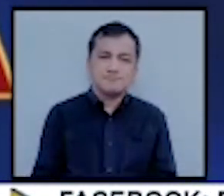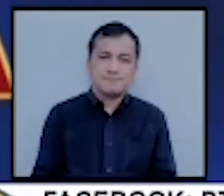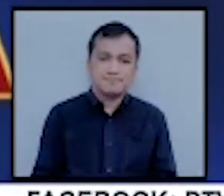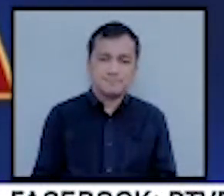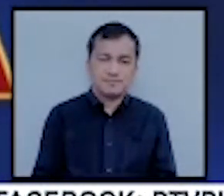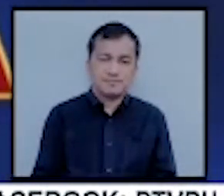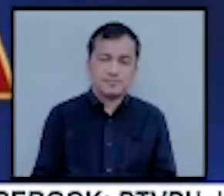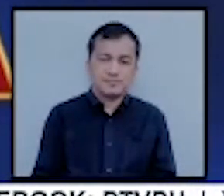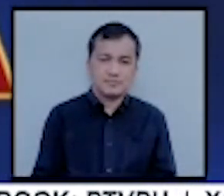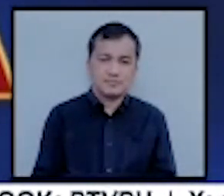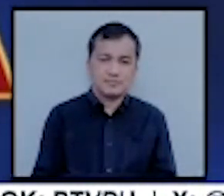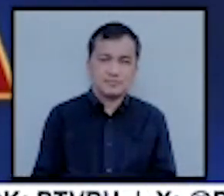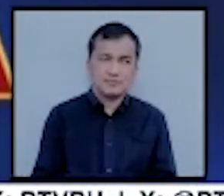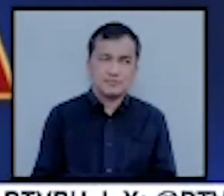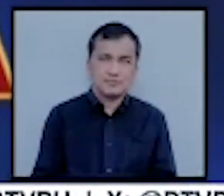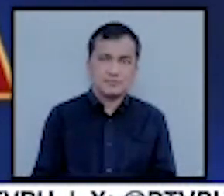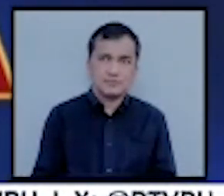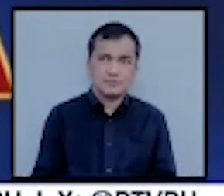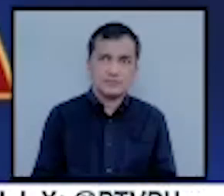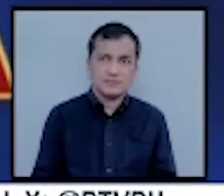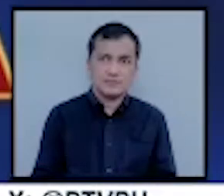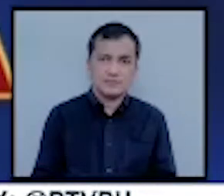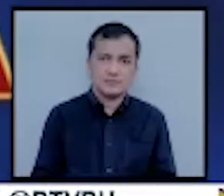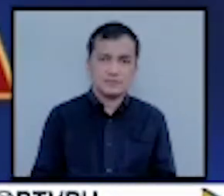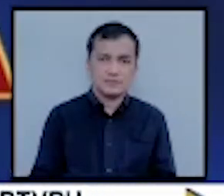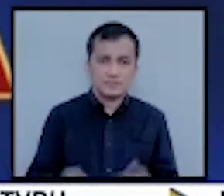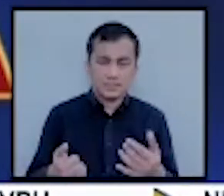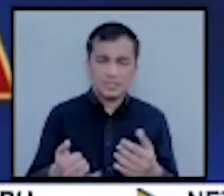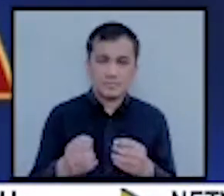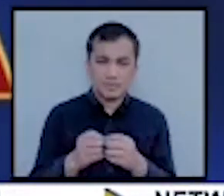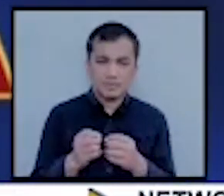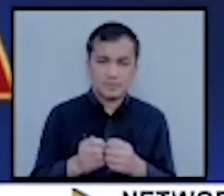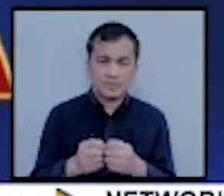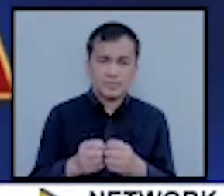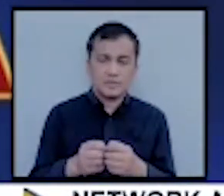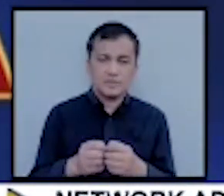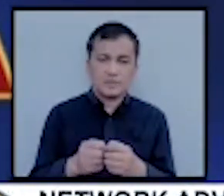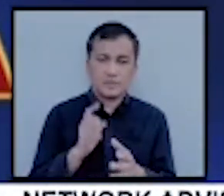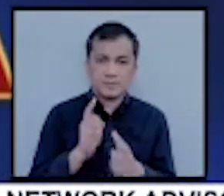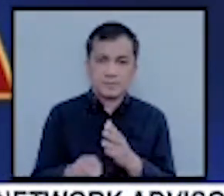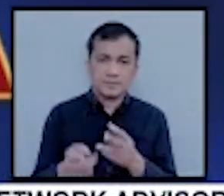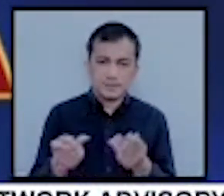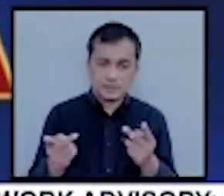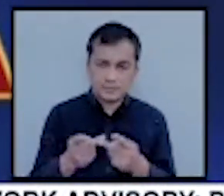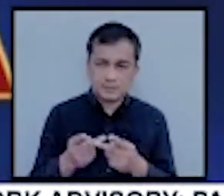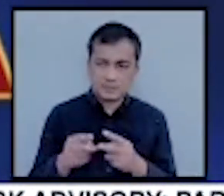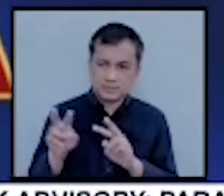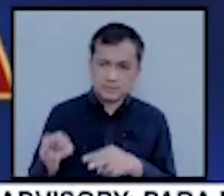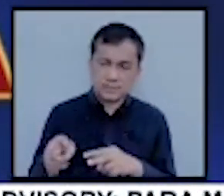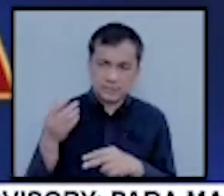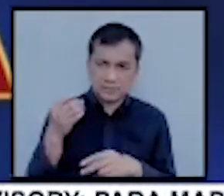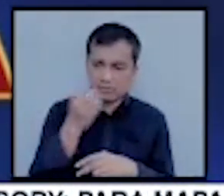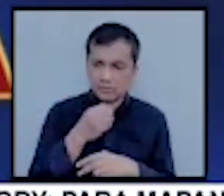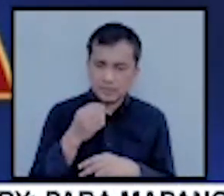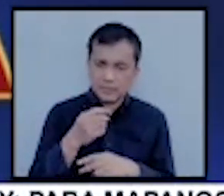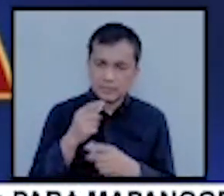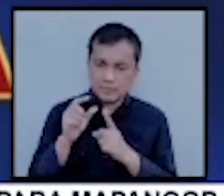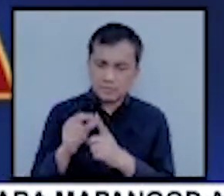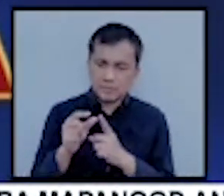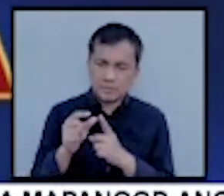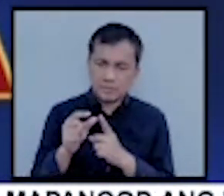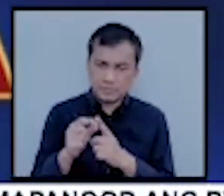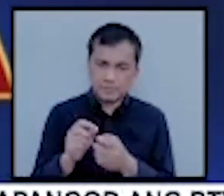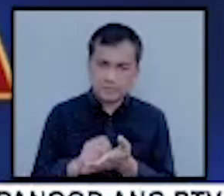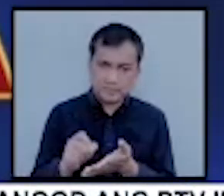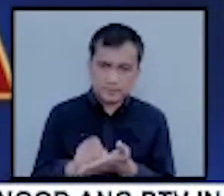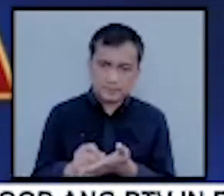ngayon ang venue kung saan pwedeng manira ng puri ang isang tao. Dati, oral lang yan, verbal lang yan, nakasulat lang